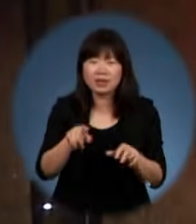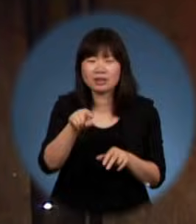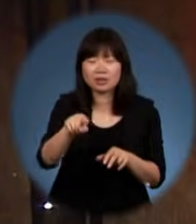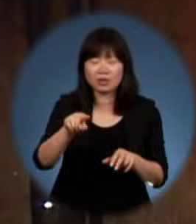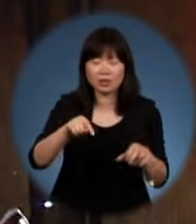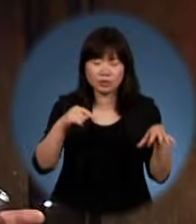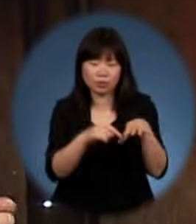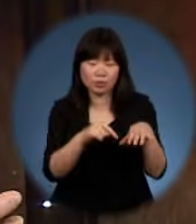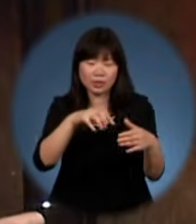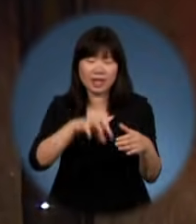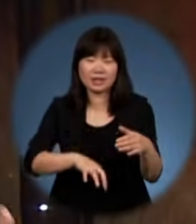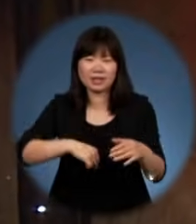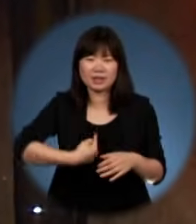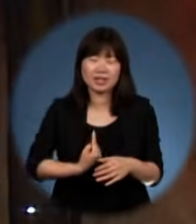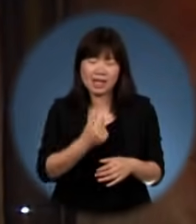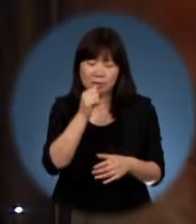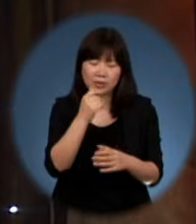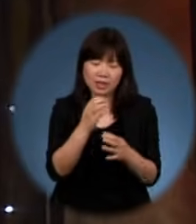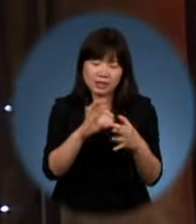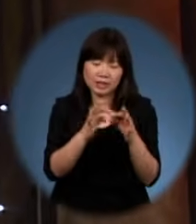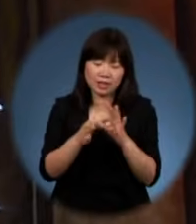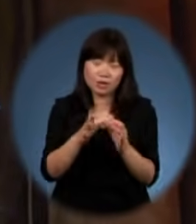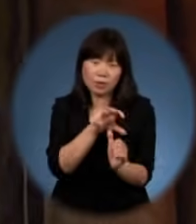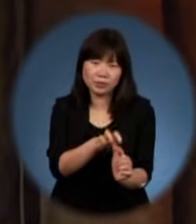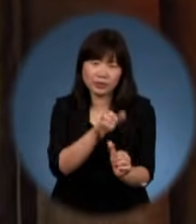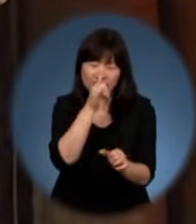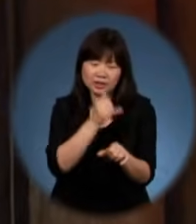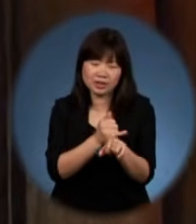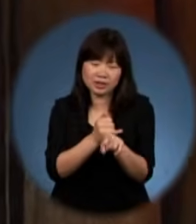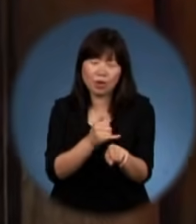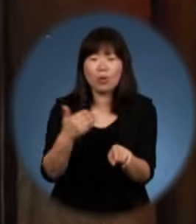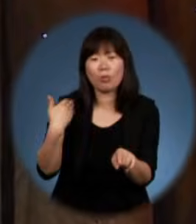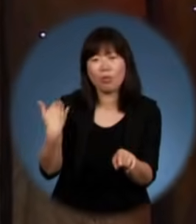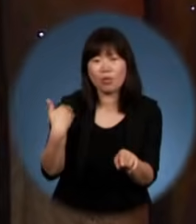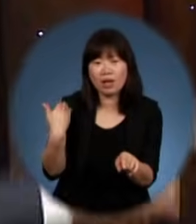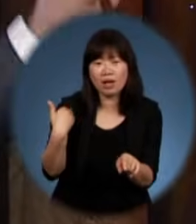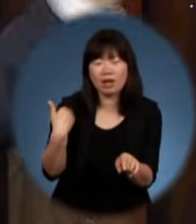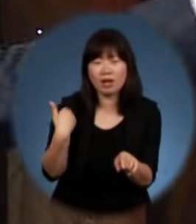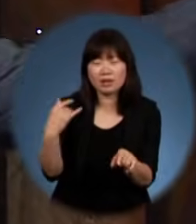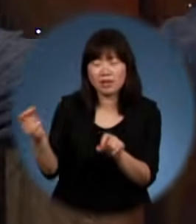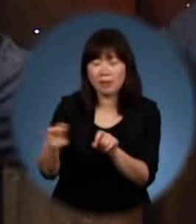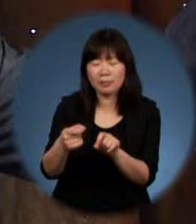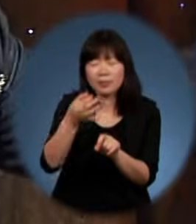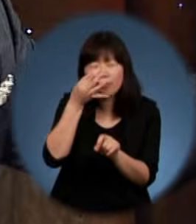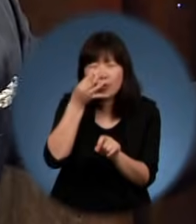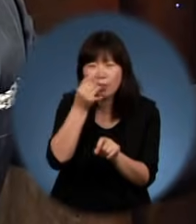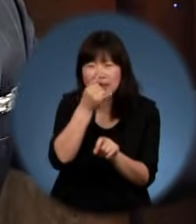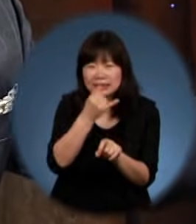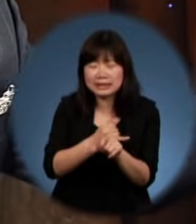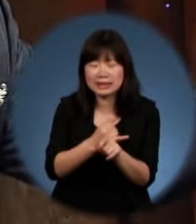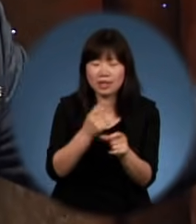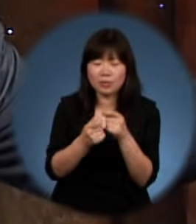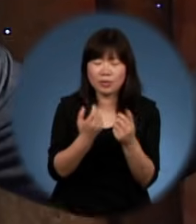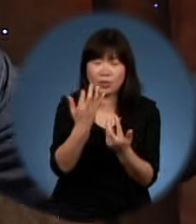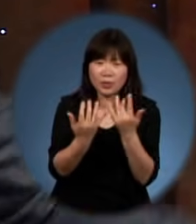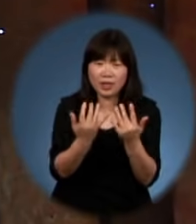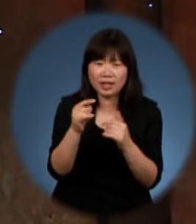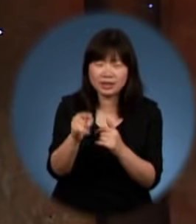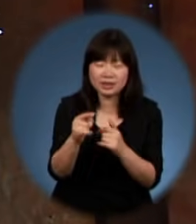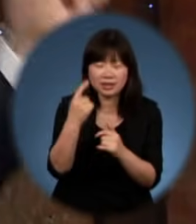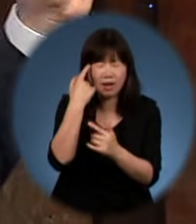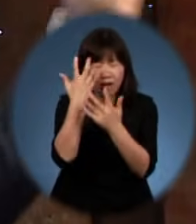동굴 속에서 자신이 쇠사슬이 묶여 있다는 사실도 모른채 그 앞에 보이는 불꺼 3 그